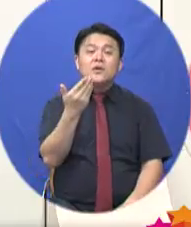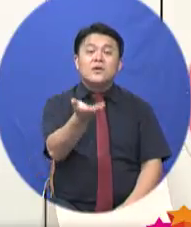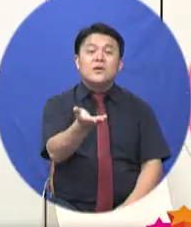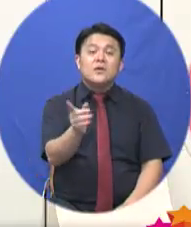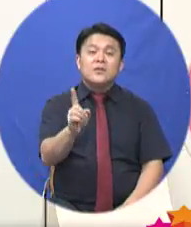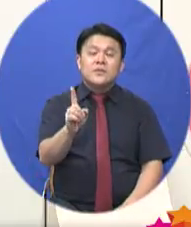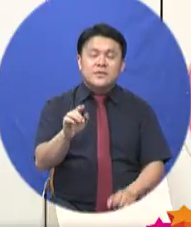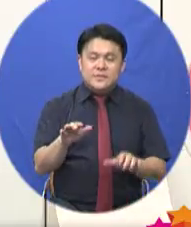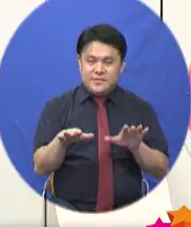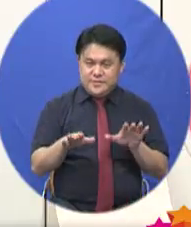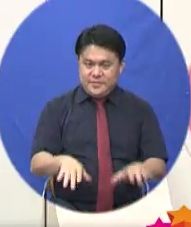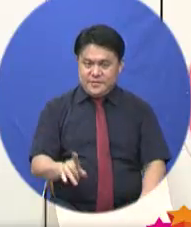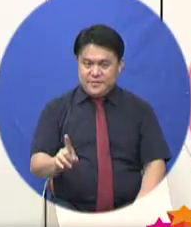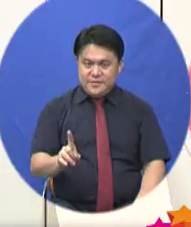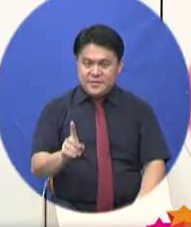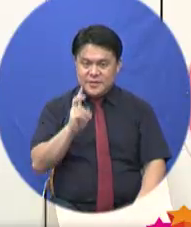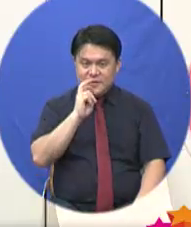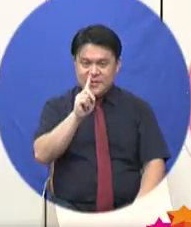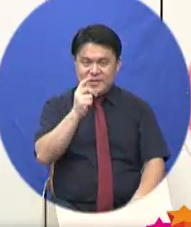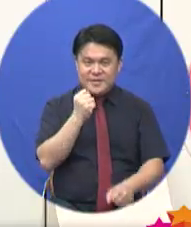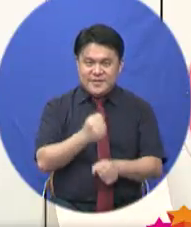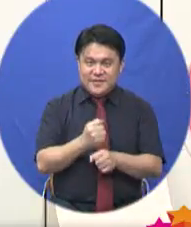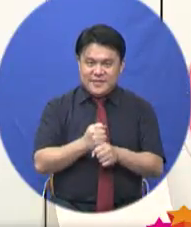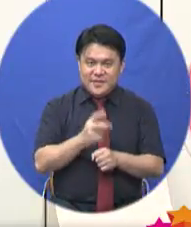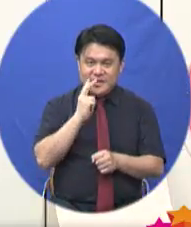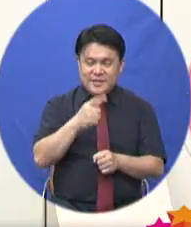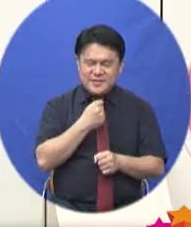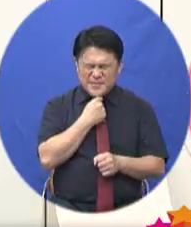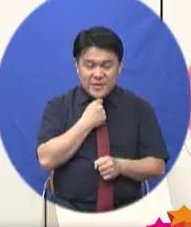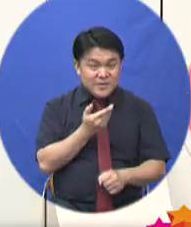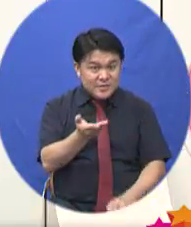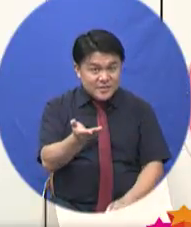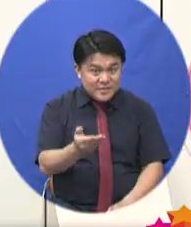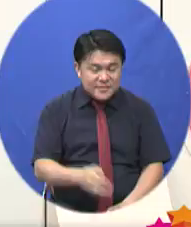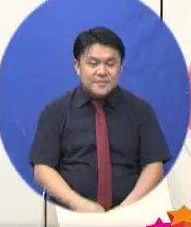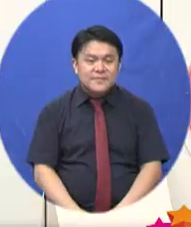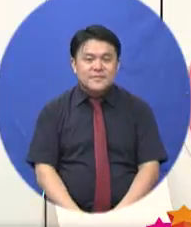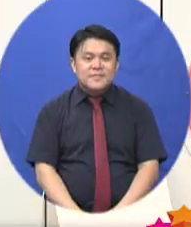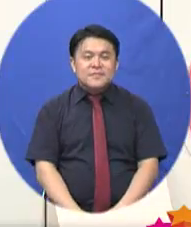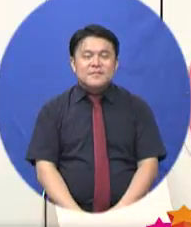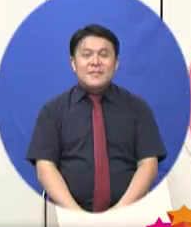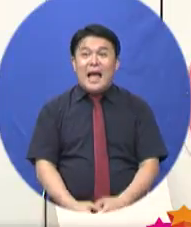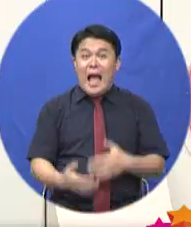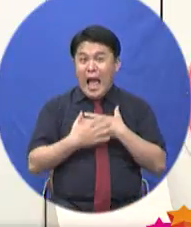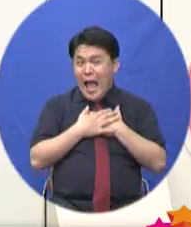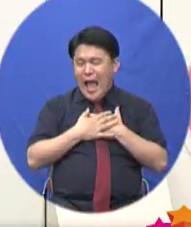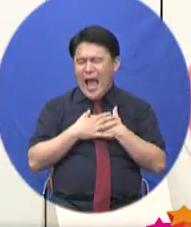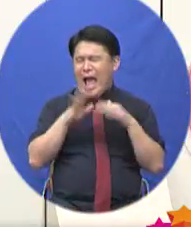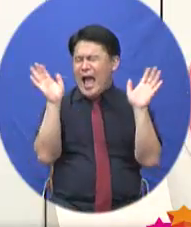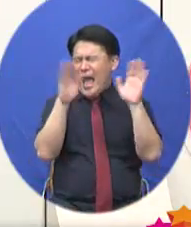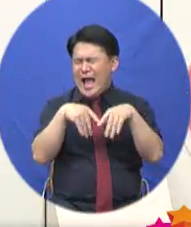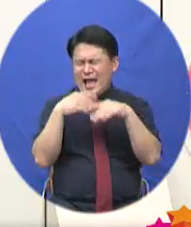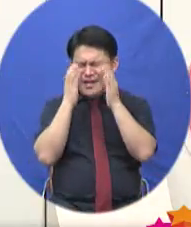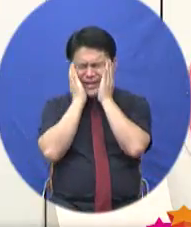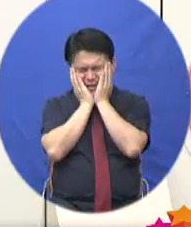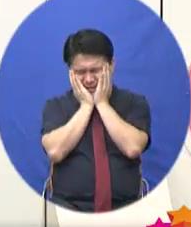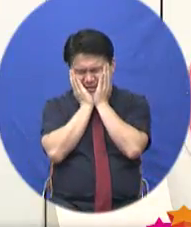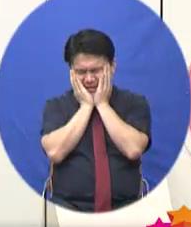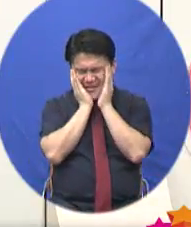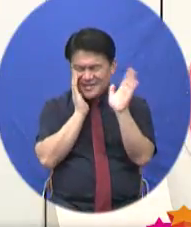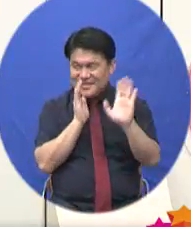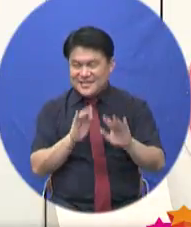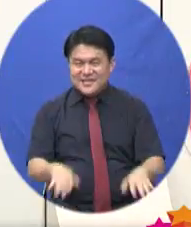어머님이 지금이라도 곡을 만들어서 가수가 혹시 되고 싶은 생각은 없으세요? 아,